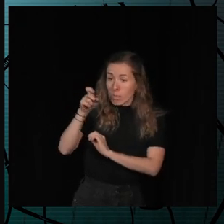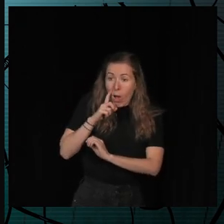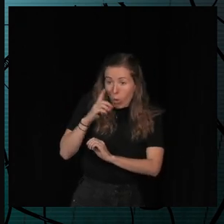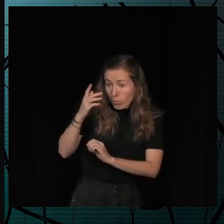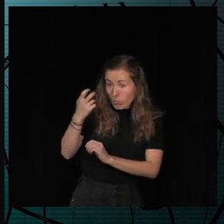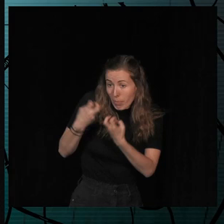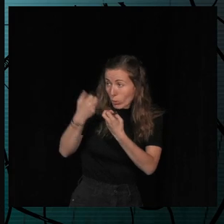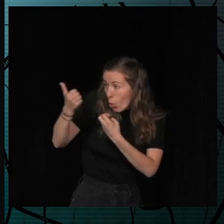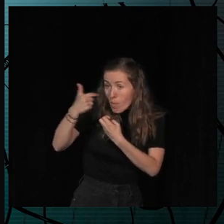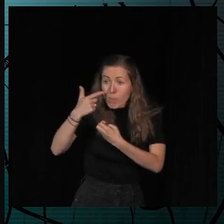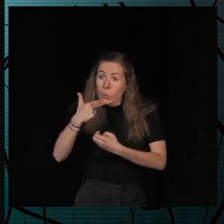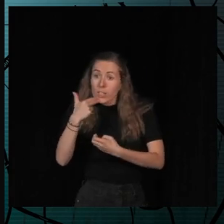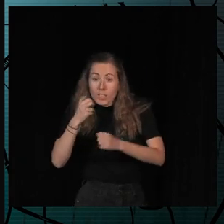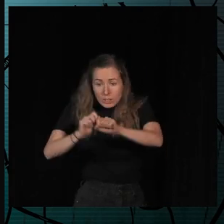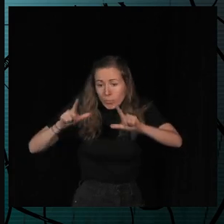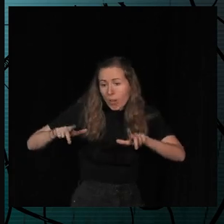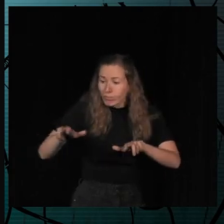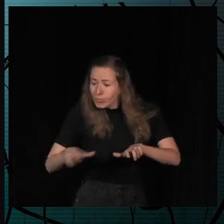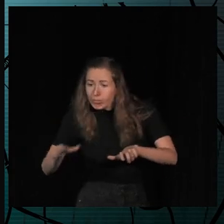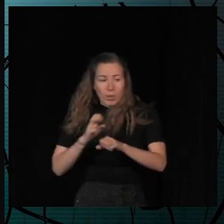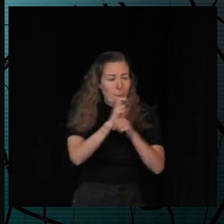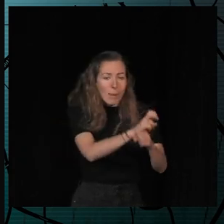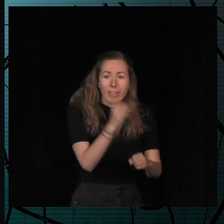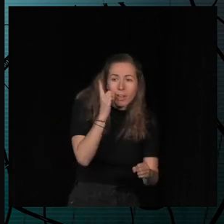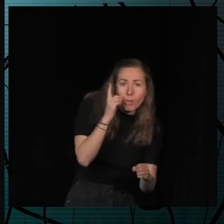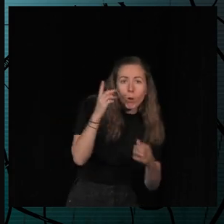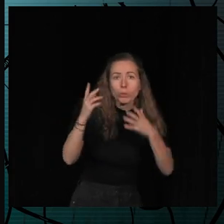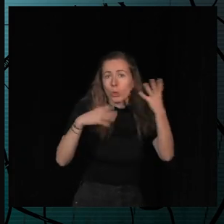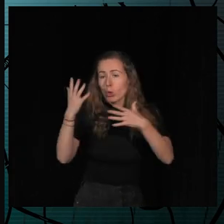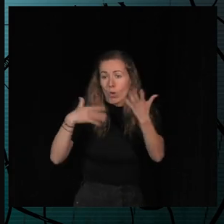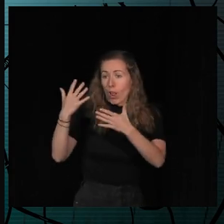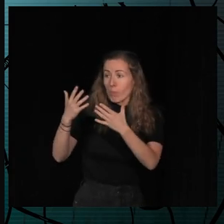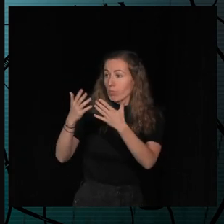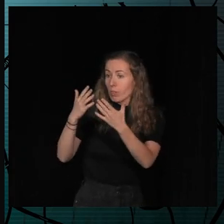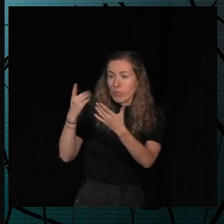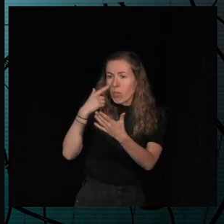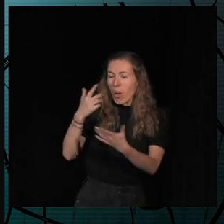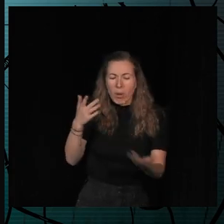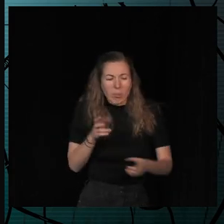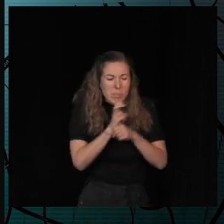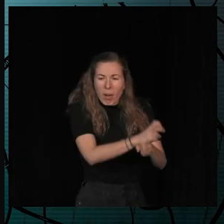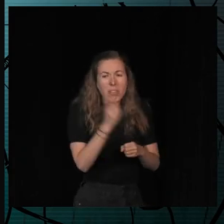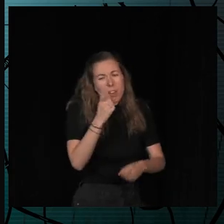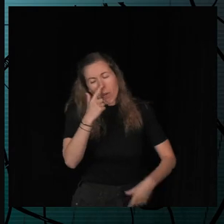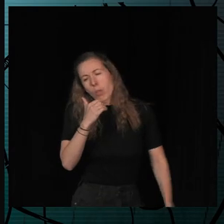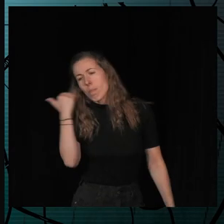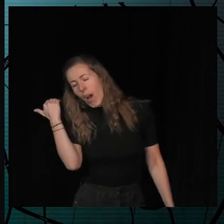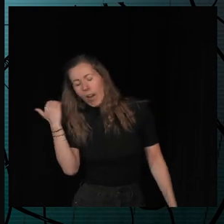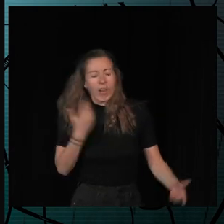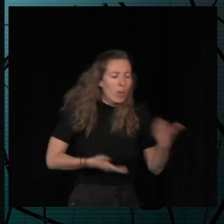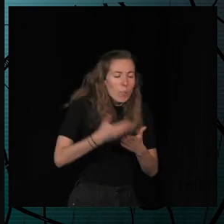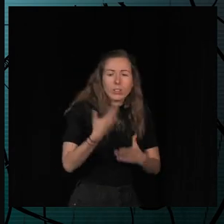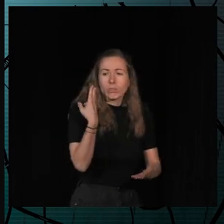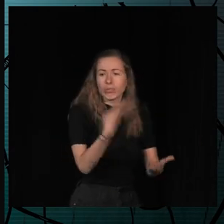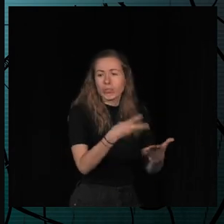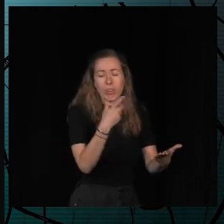faire tellement de tant d'écran personnels que prêter son portable ça commence à devenir en kikinon et puis en plus il y a plein de parents qui oublient